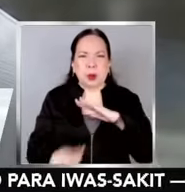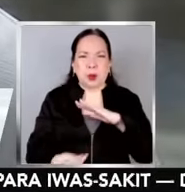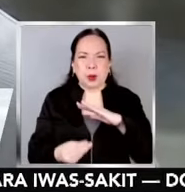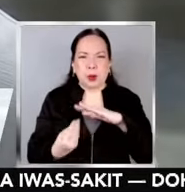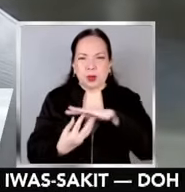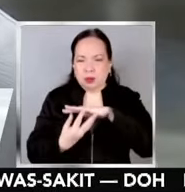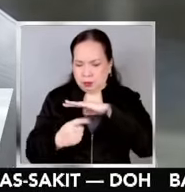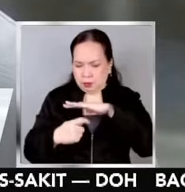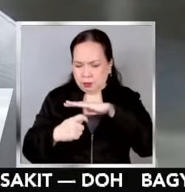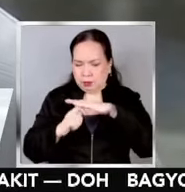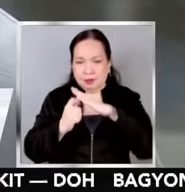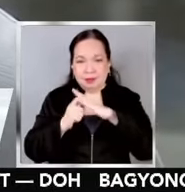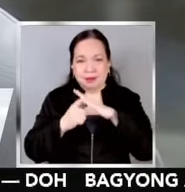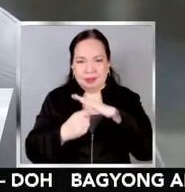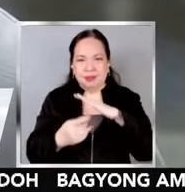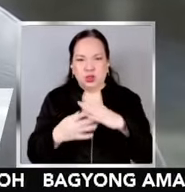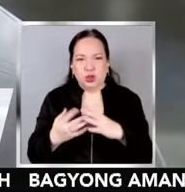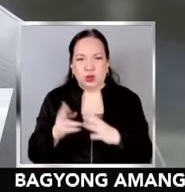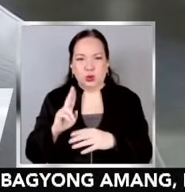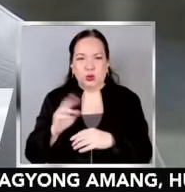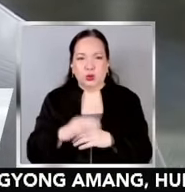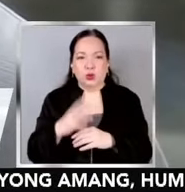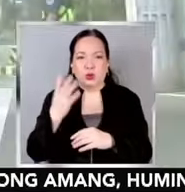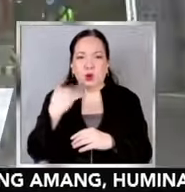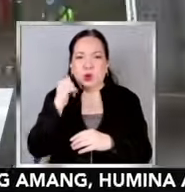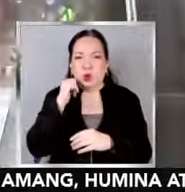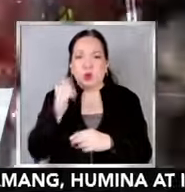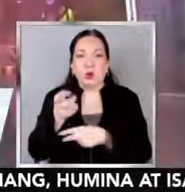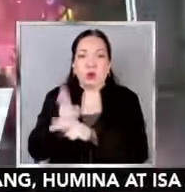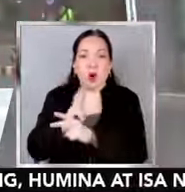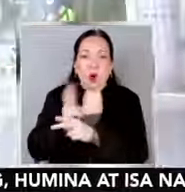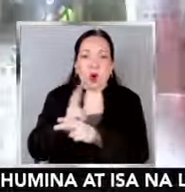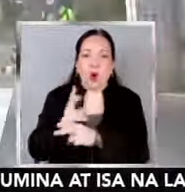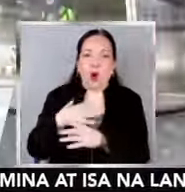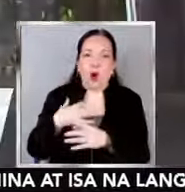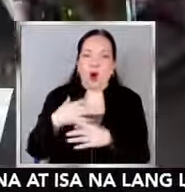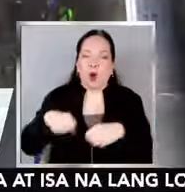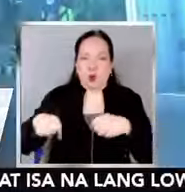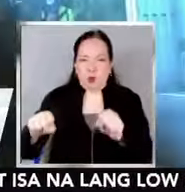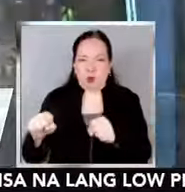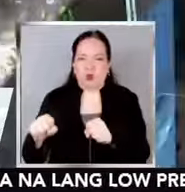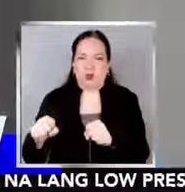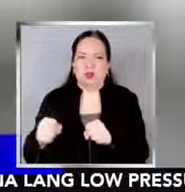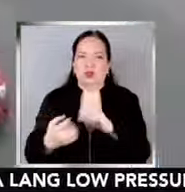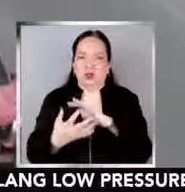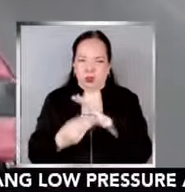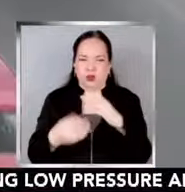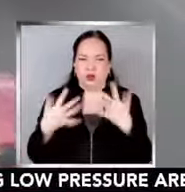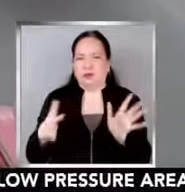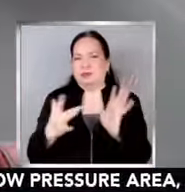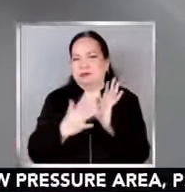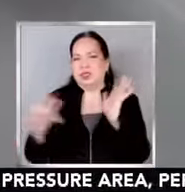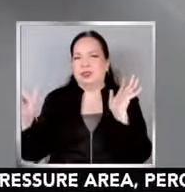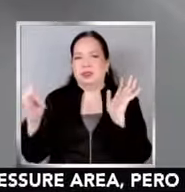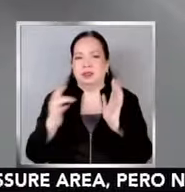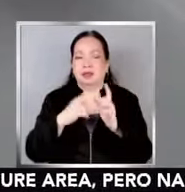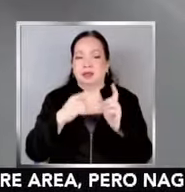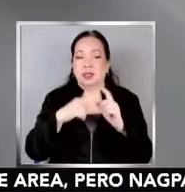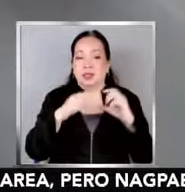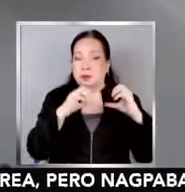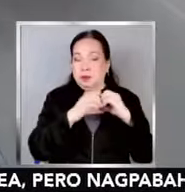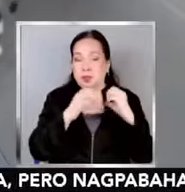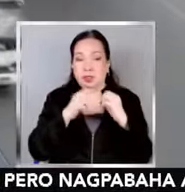pinakasusian. Kasi dati niyang inihiram din yung motor ko na yon. Sa datos ng PNP na nakuha ng GMA News Research, nitong taong